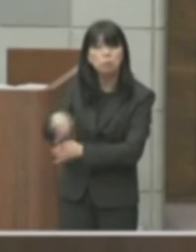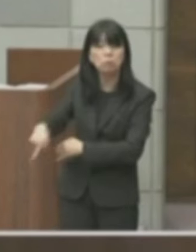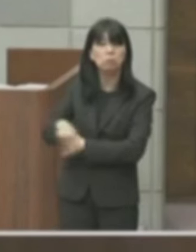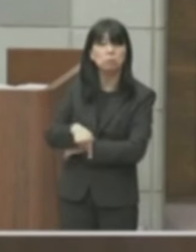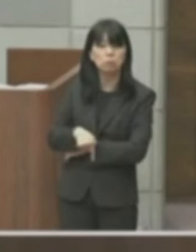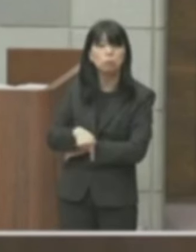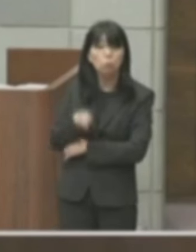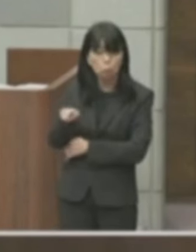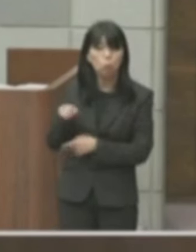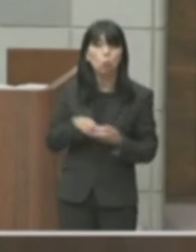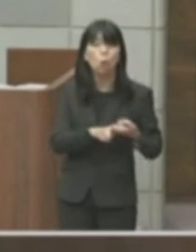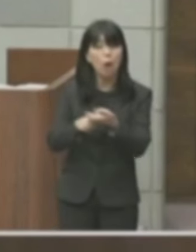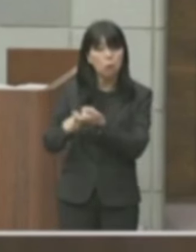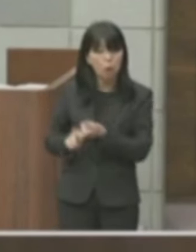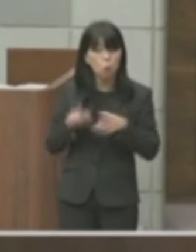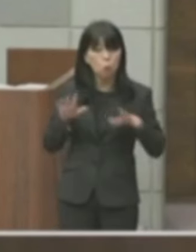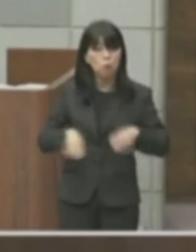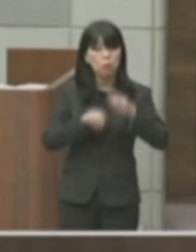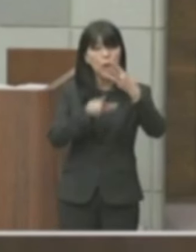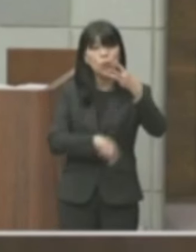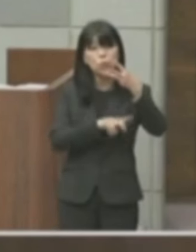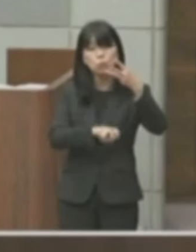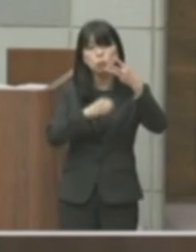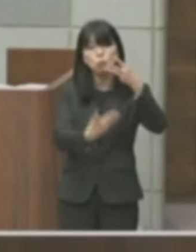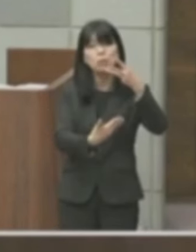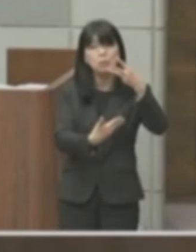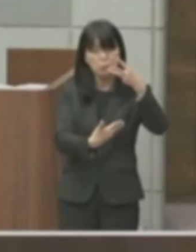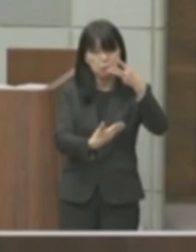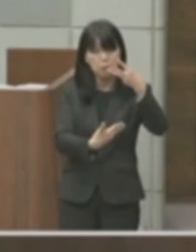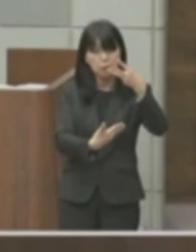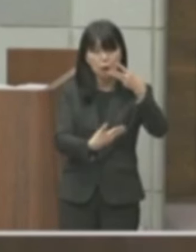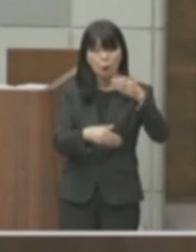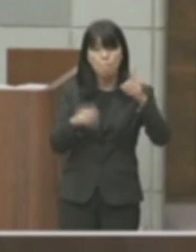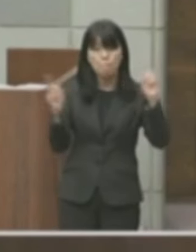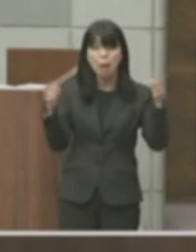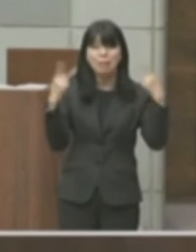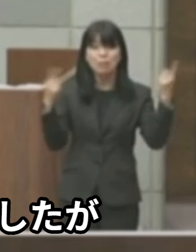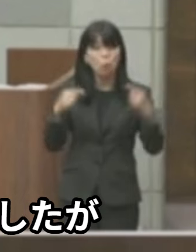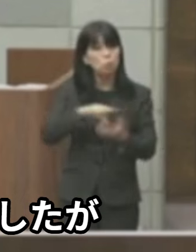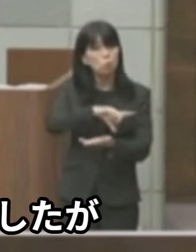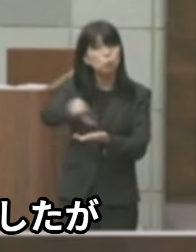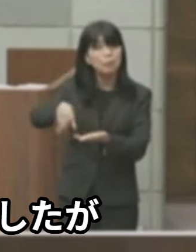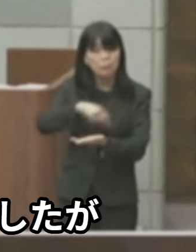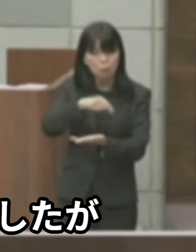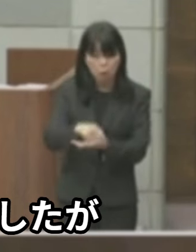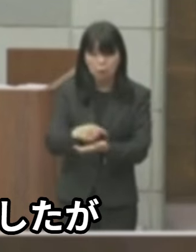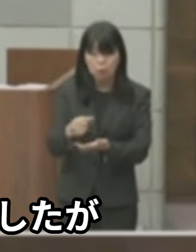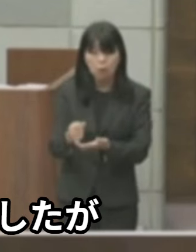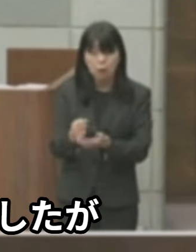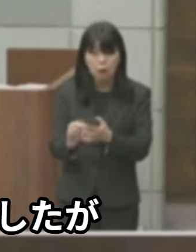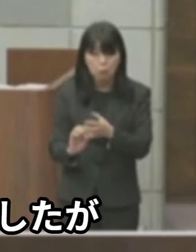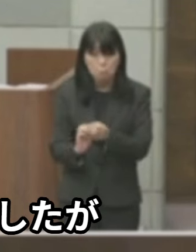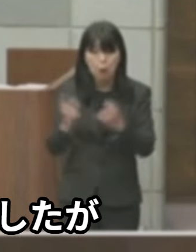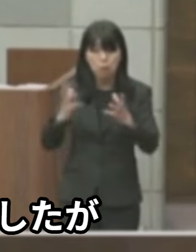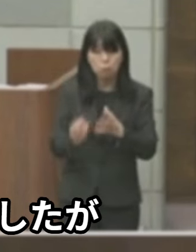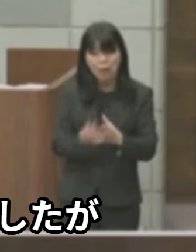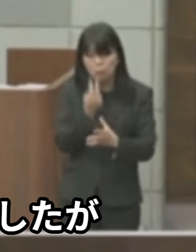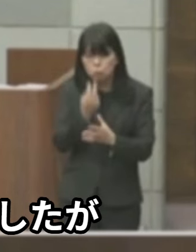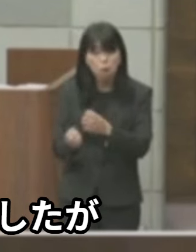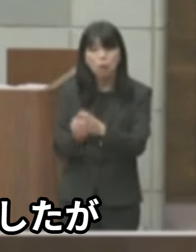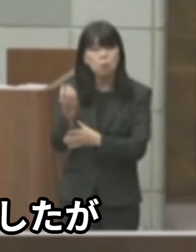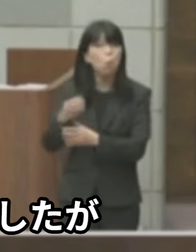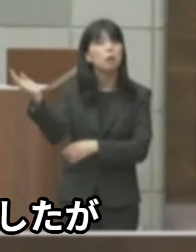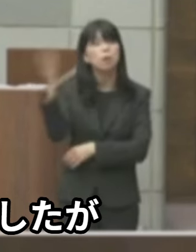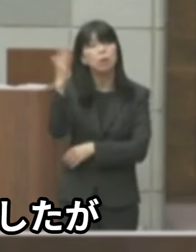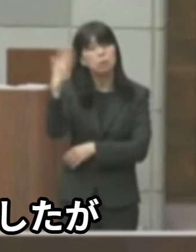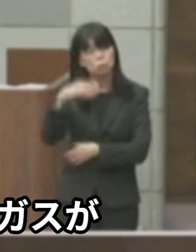、同協会は本年3月29日、パビリオンの区域では可燃性ガスの発生はないと発表